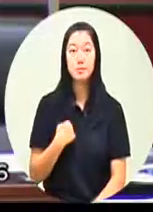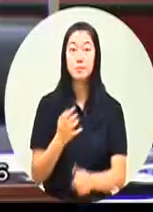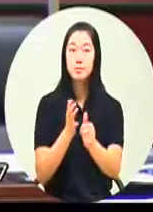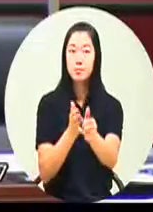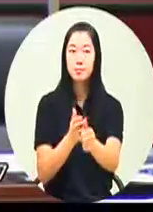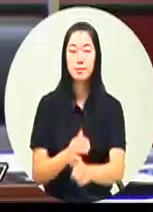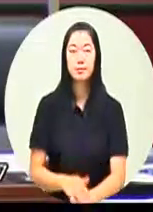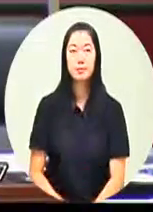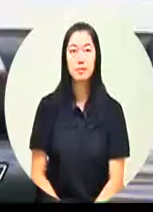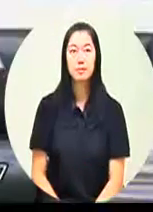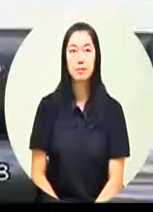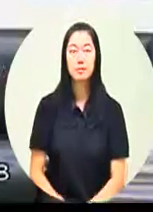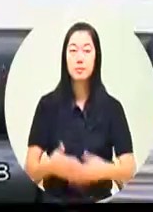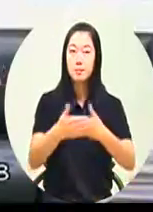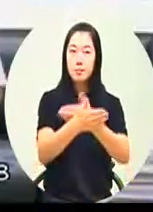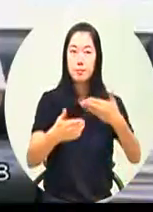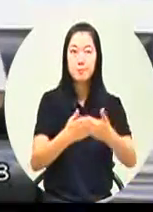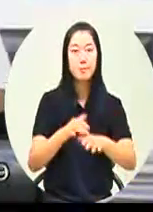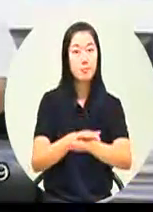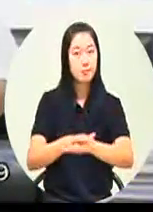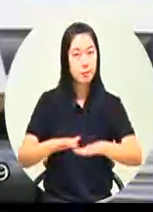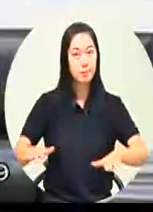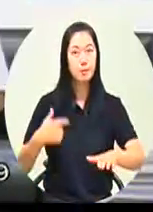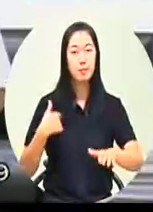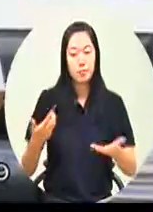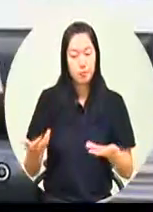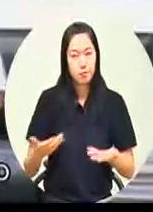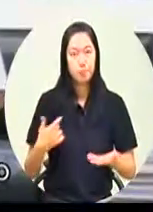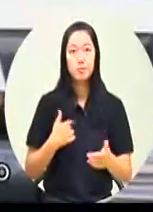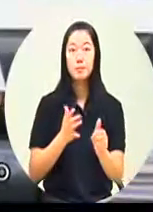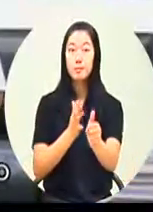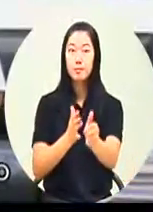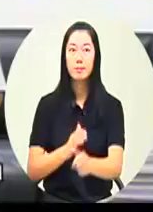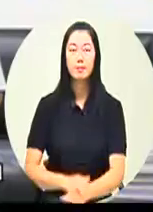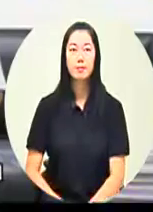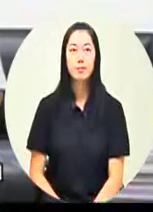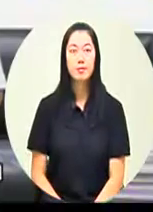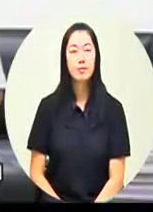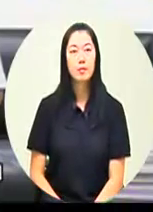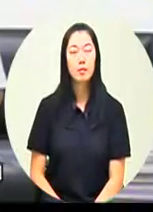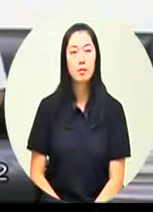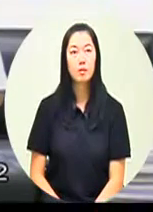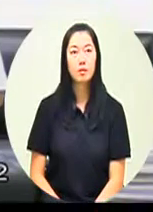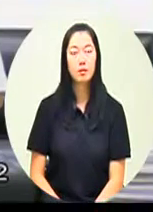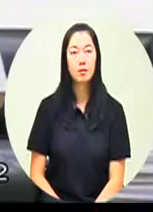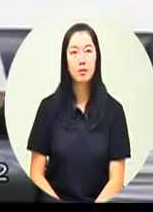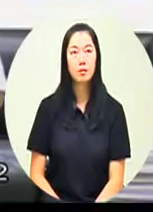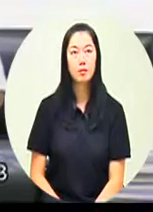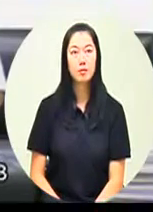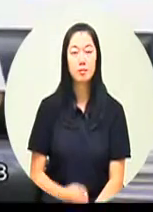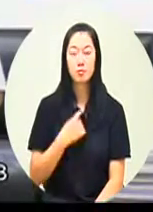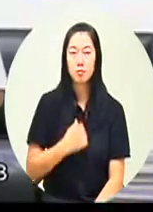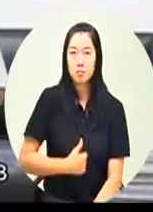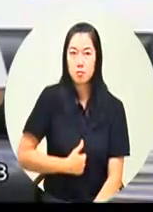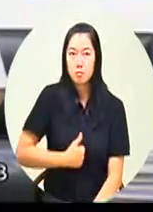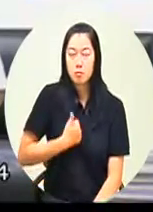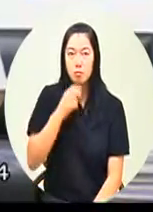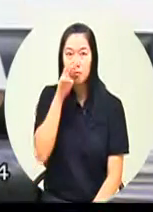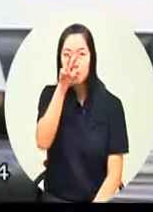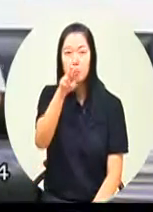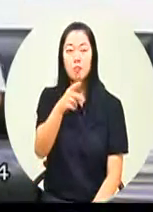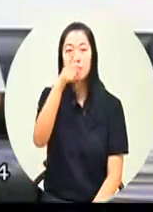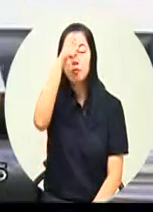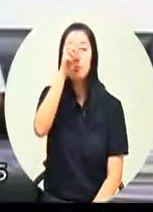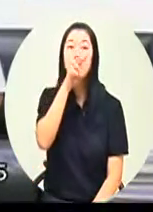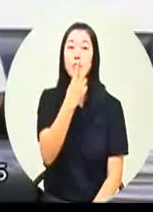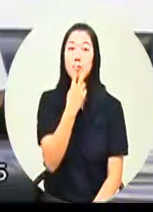教那个交通安全的问题了。我实际在亚洲看过几个国家有做轻